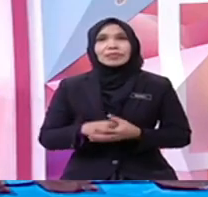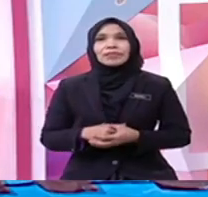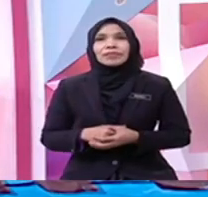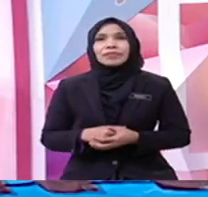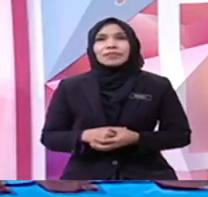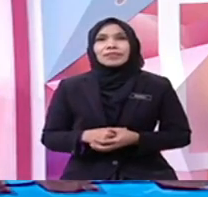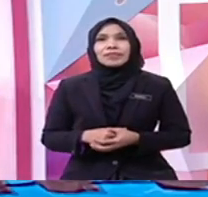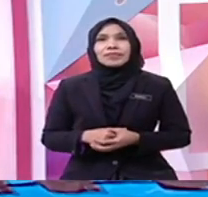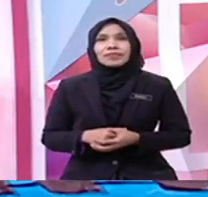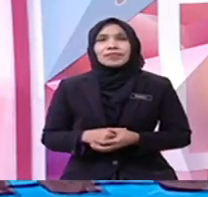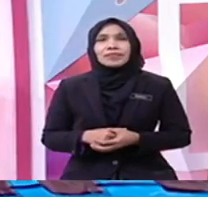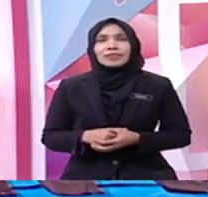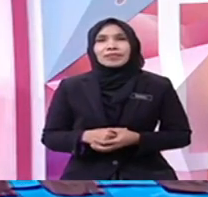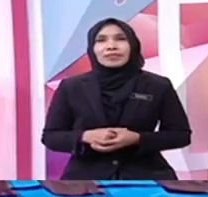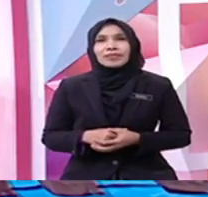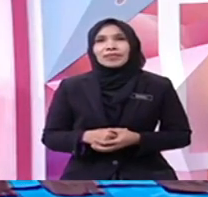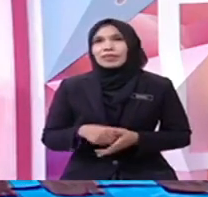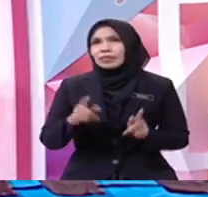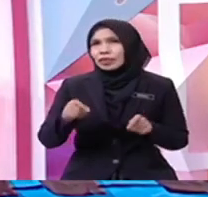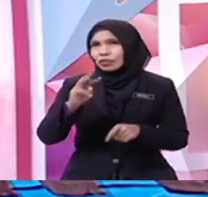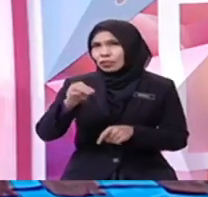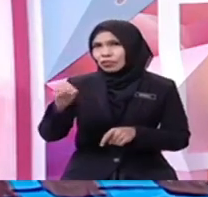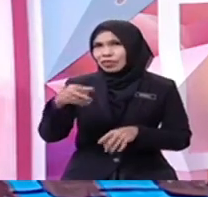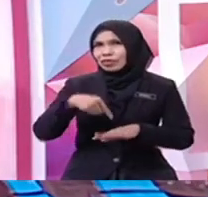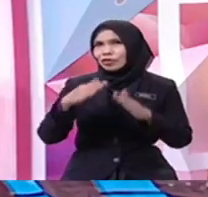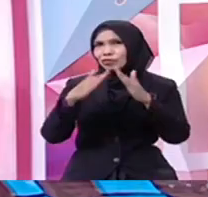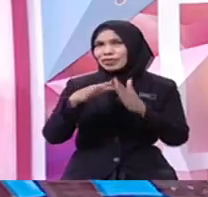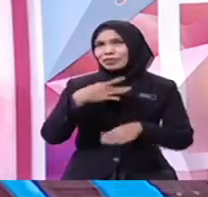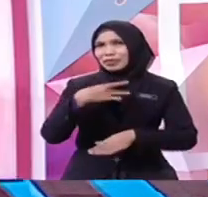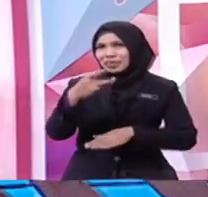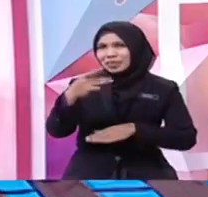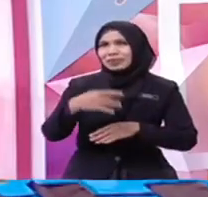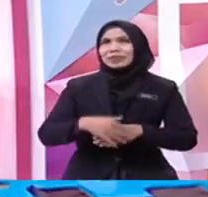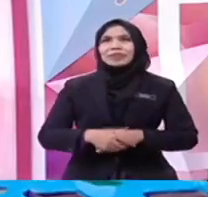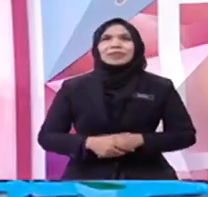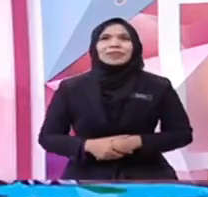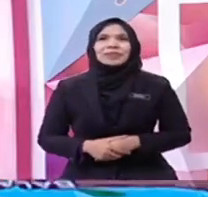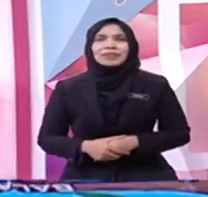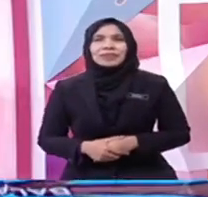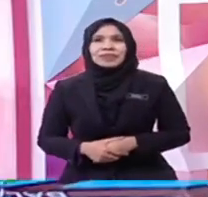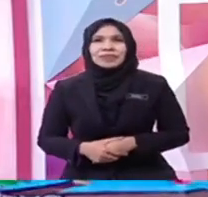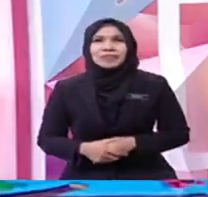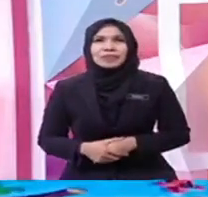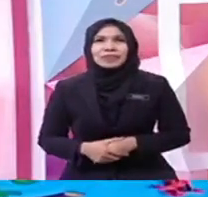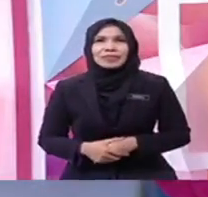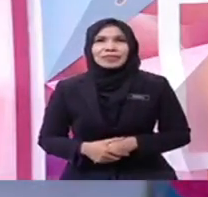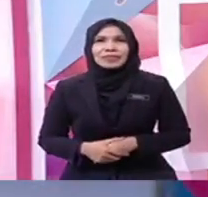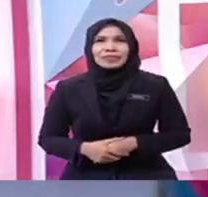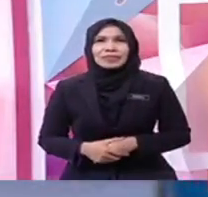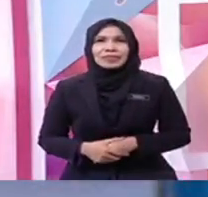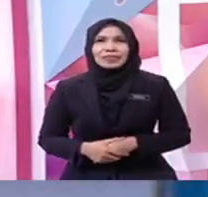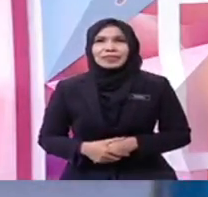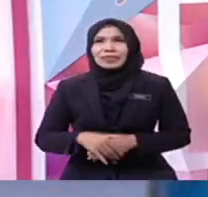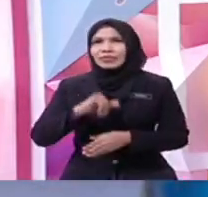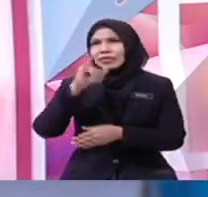murid-murid dekat rumah pasti suka oke nah Ini cego seharga tidak sehat hai hai ini